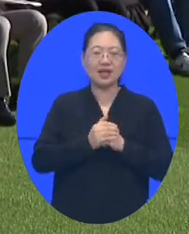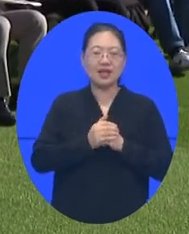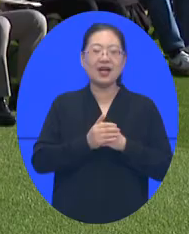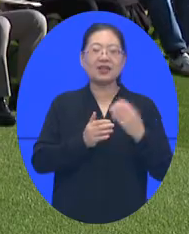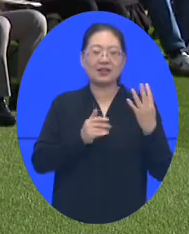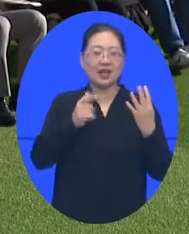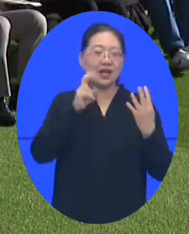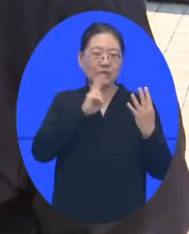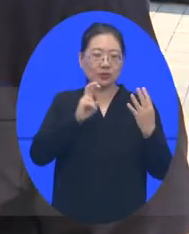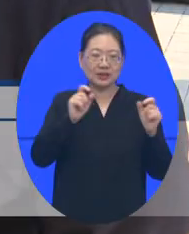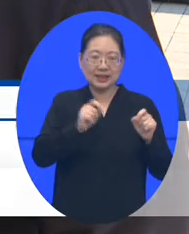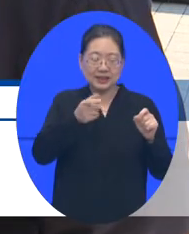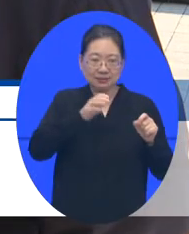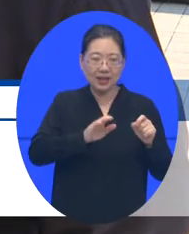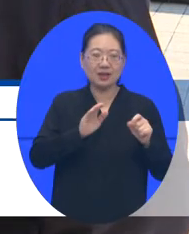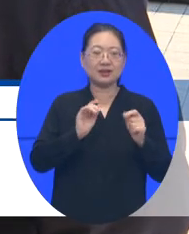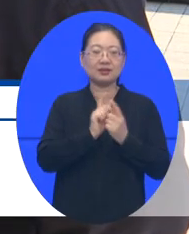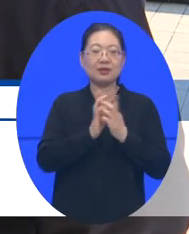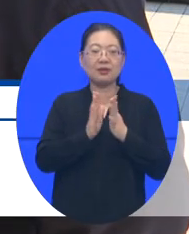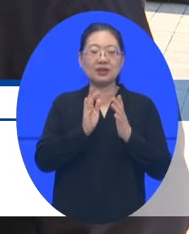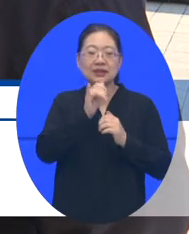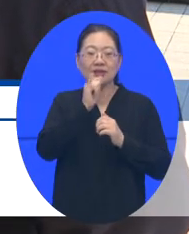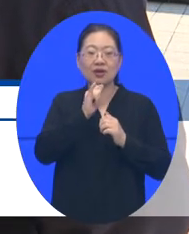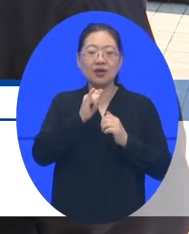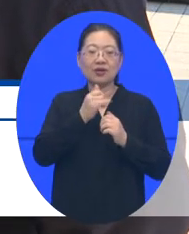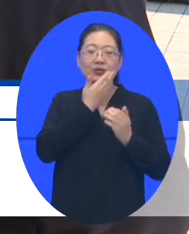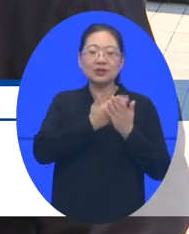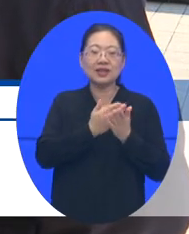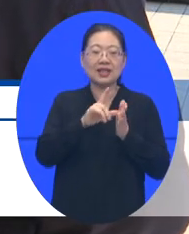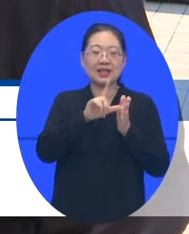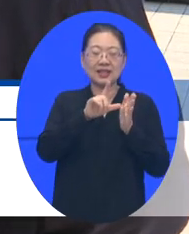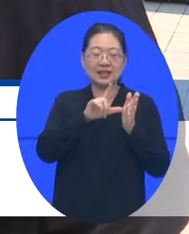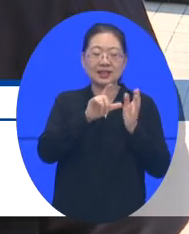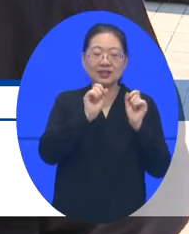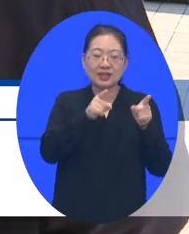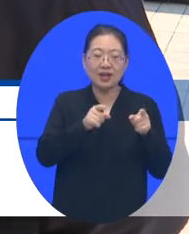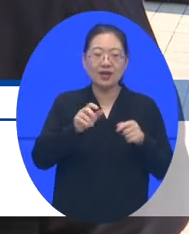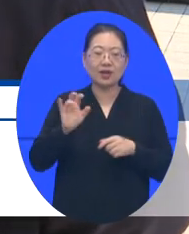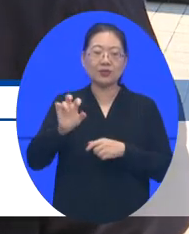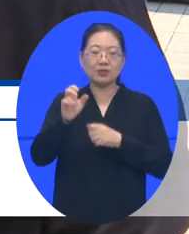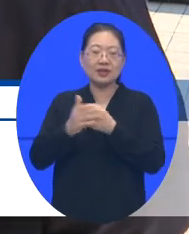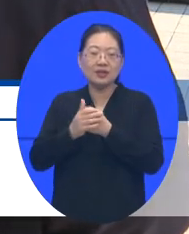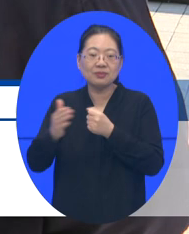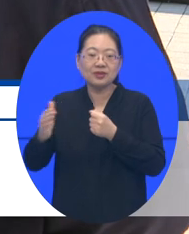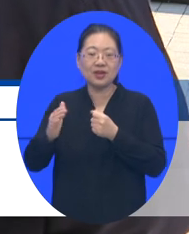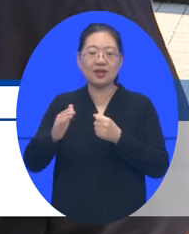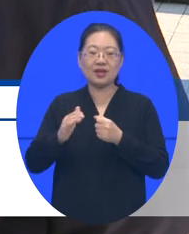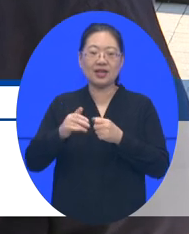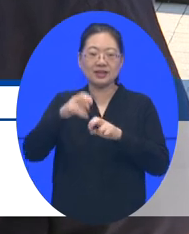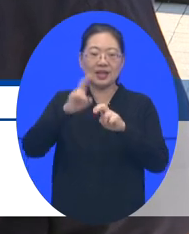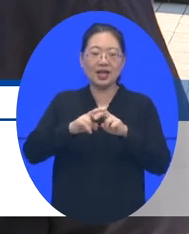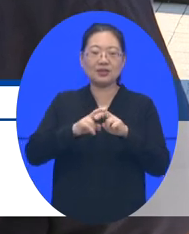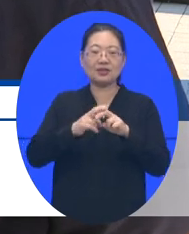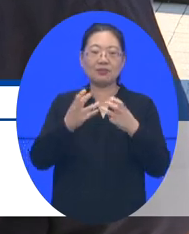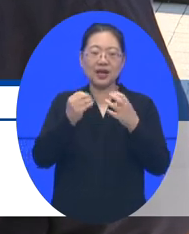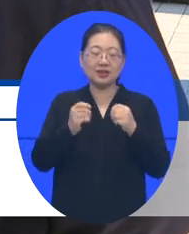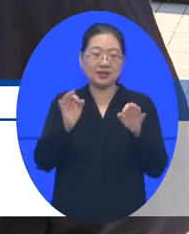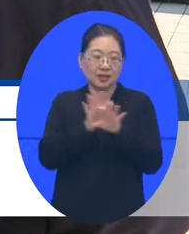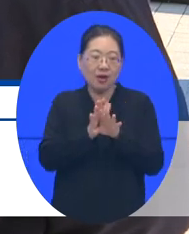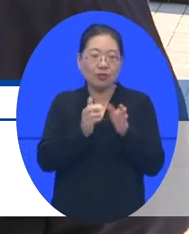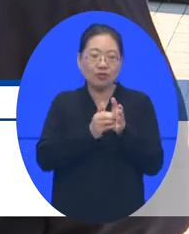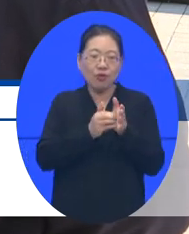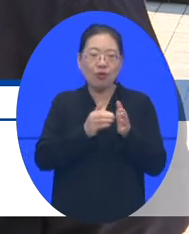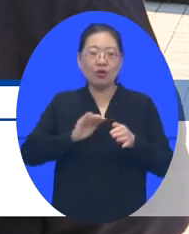소중한 기회입니다. 코로나 때문에 무대들이 많이 없어졌잖아요. 그래서 이런 자리 기회 주신 것도